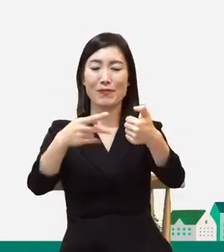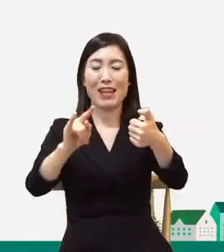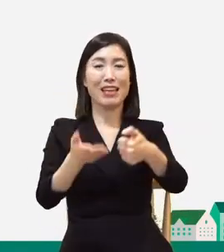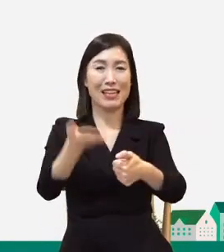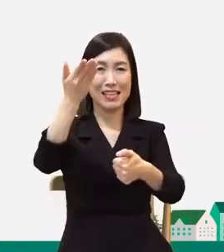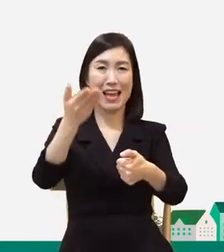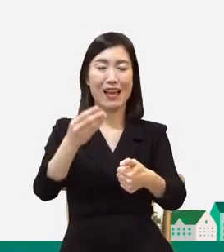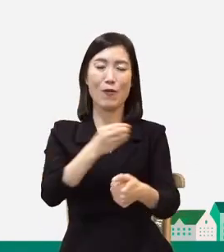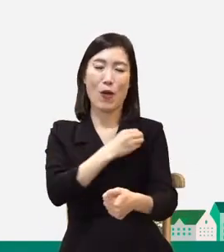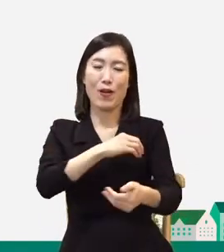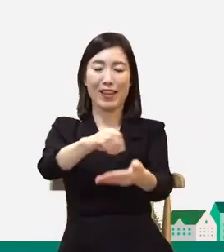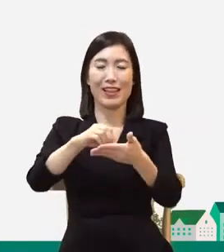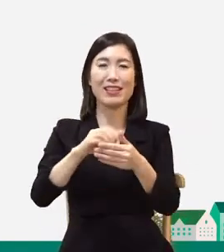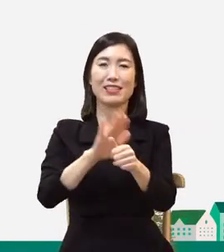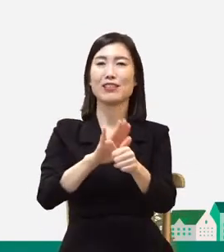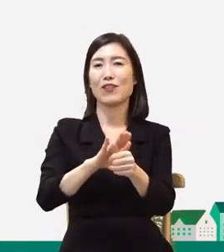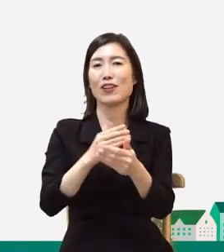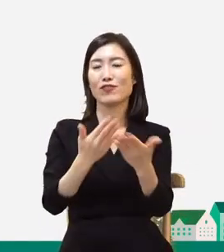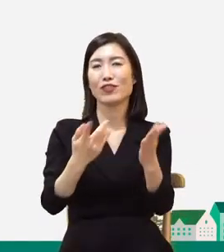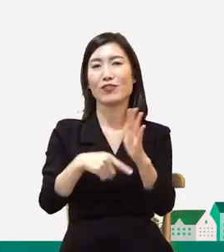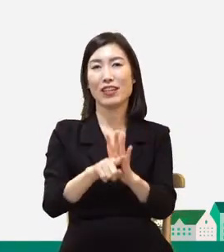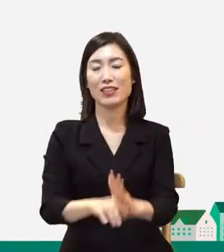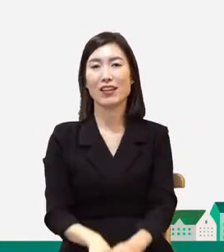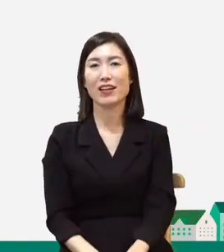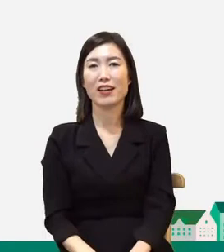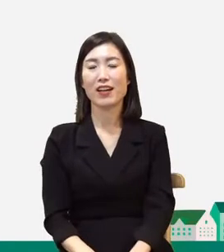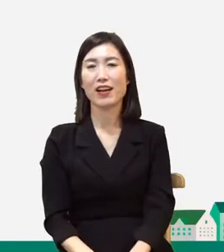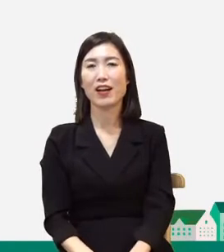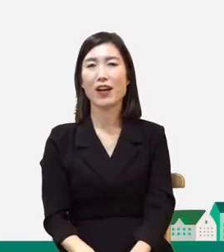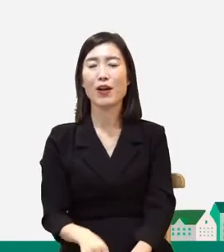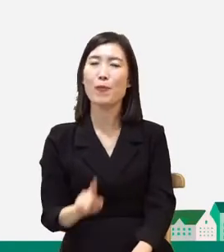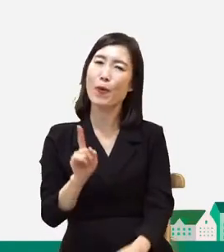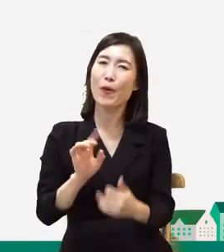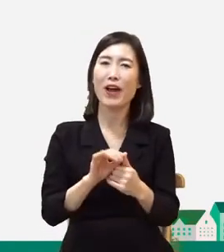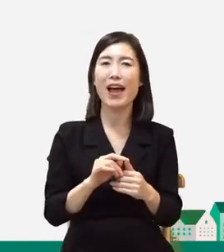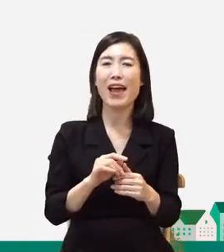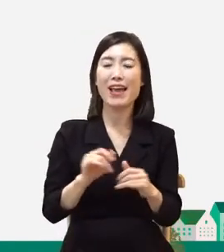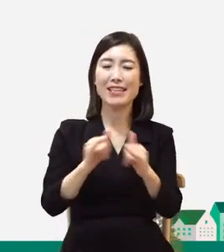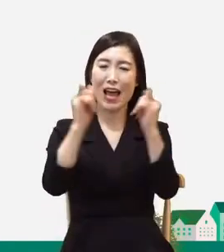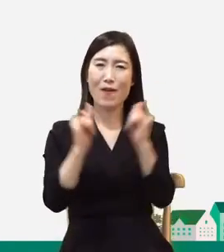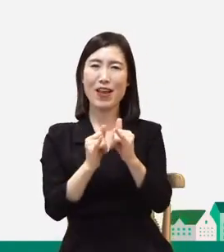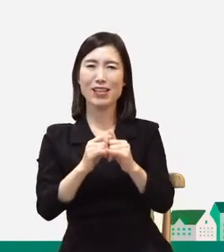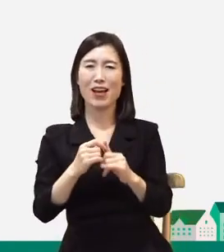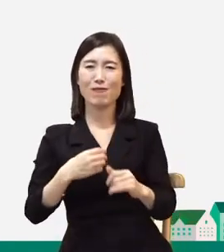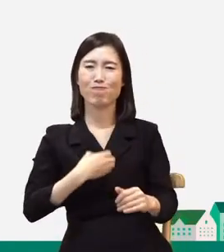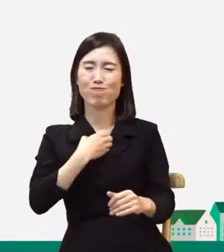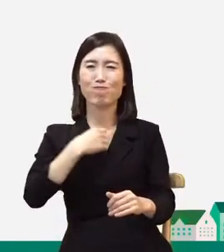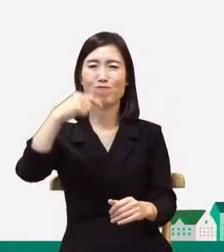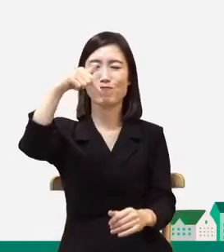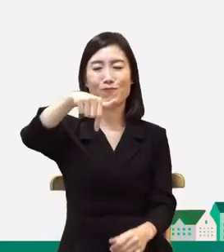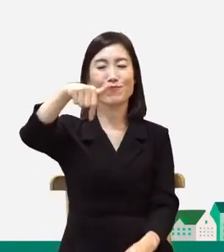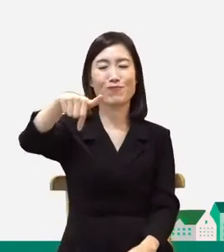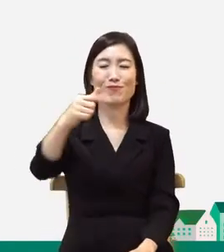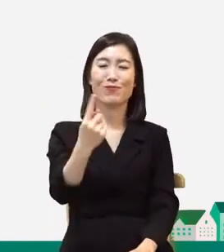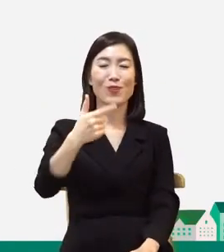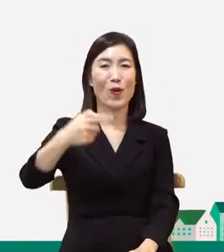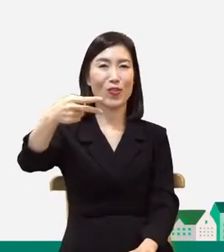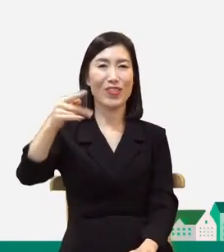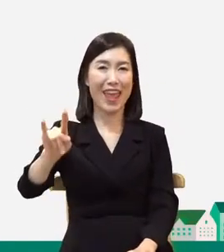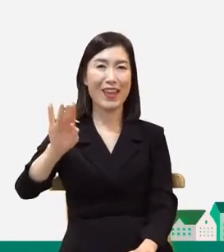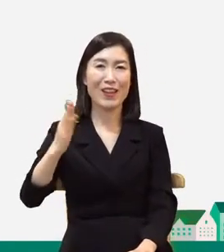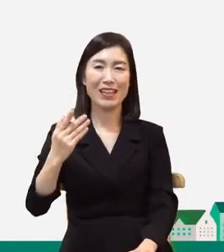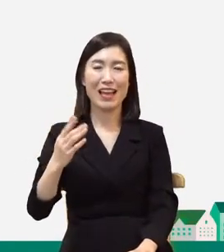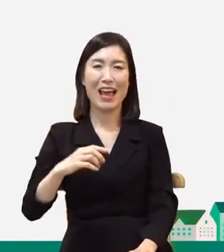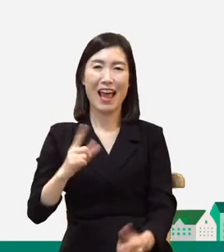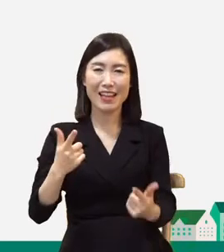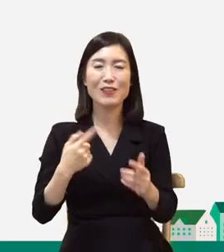위한 프로그램입니다. 여기서 웰다잉이나 꼰대가 되지 않는 법 뭐 이런 게 같이 의논하면서